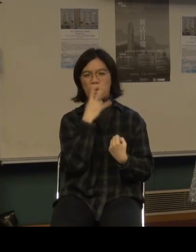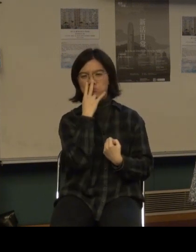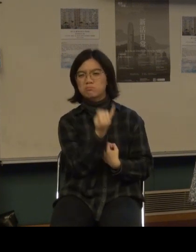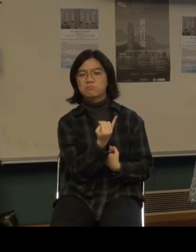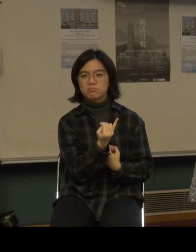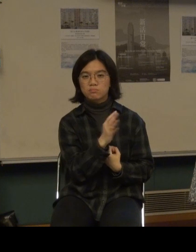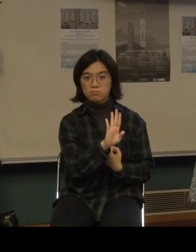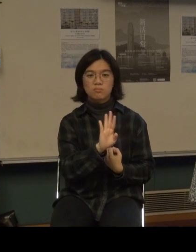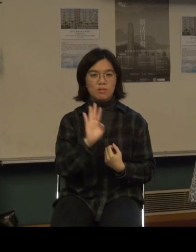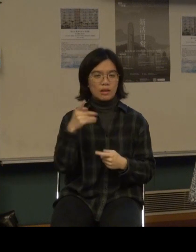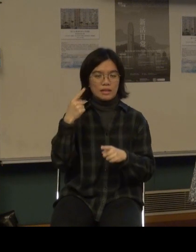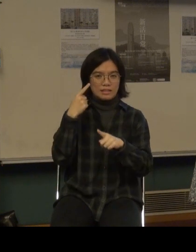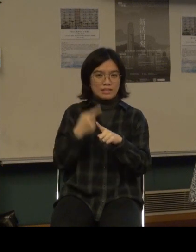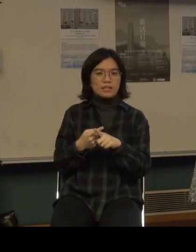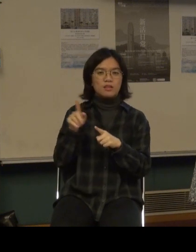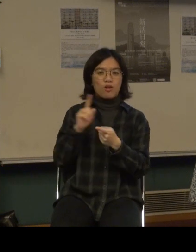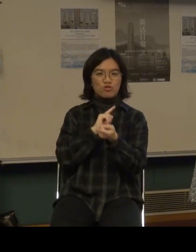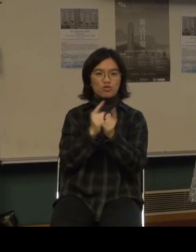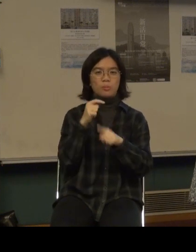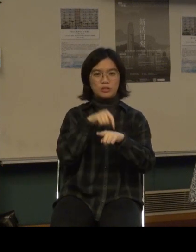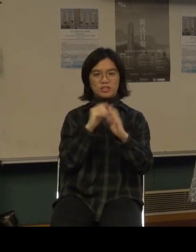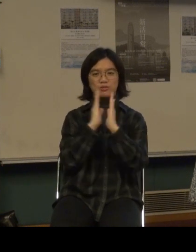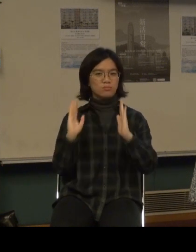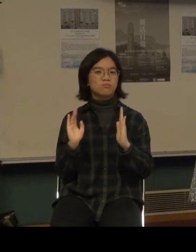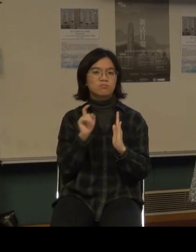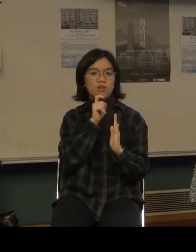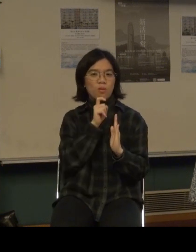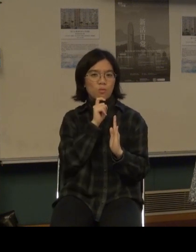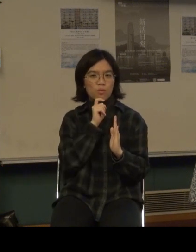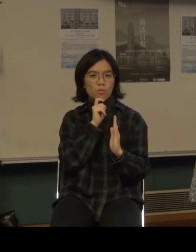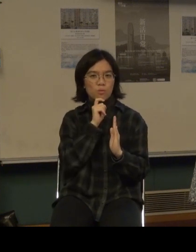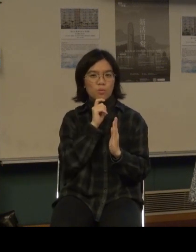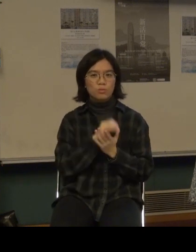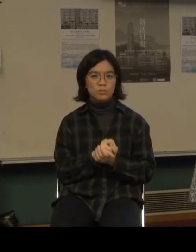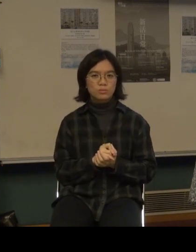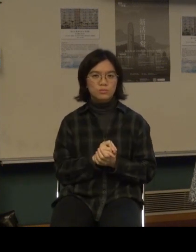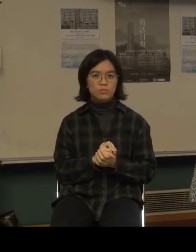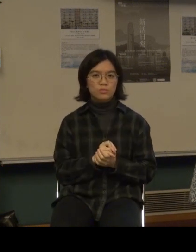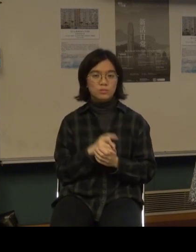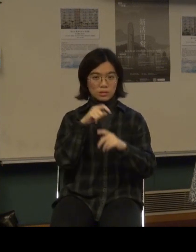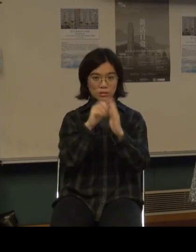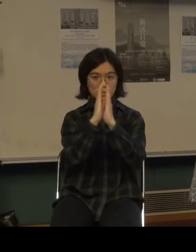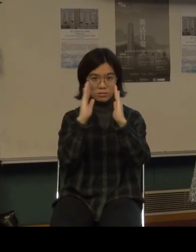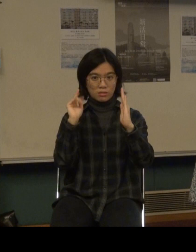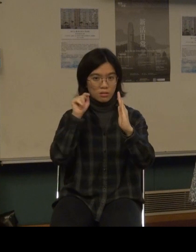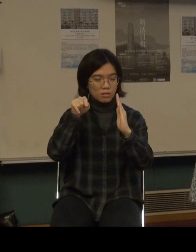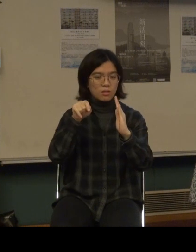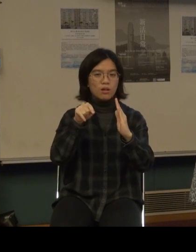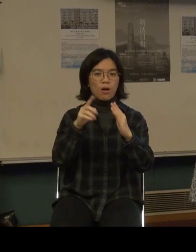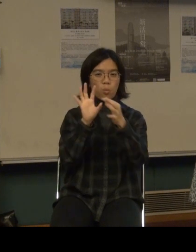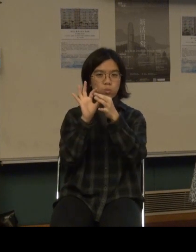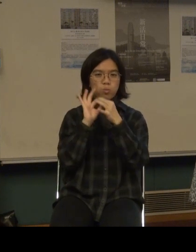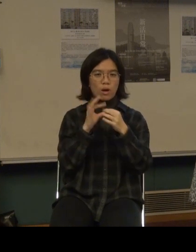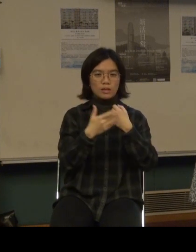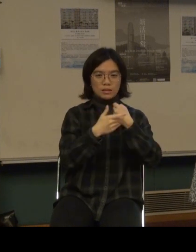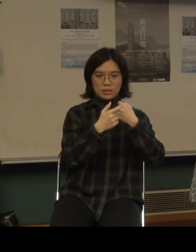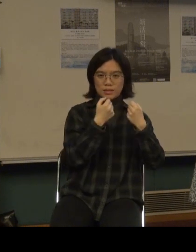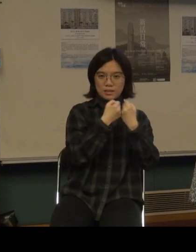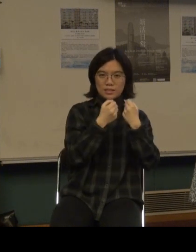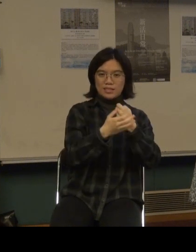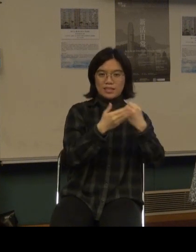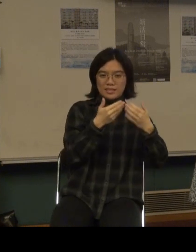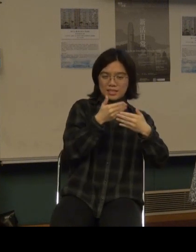但其實佢哋都是一個時代的產品，而呢個時代的產品咧，係同我哋嗰個戰前、戰後嗰個社會狀